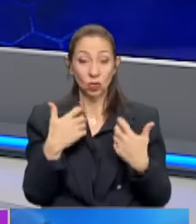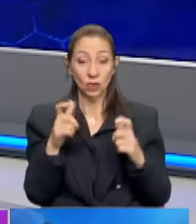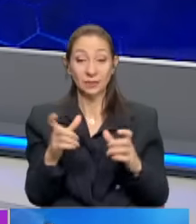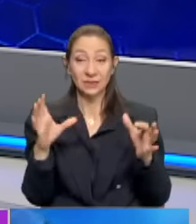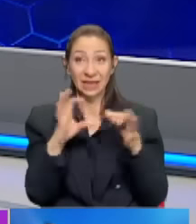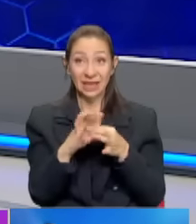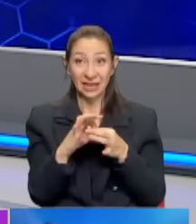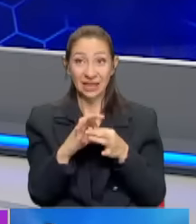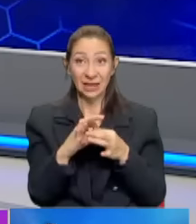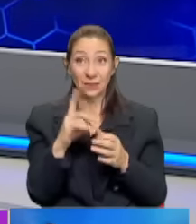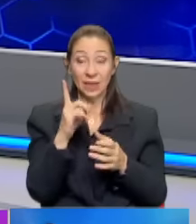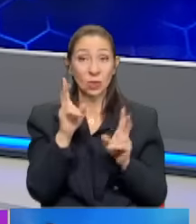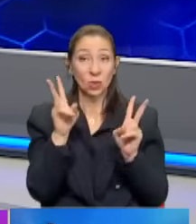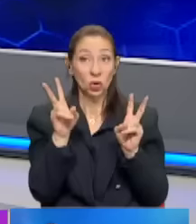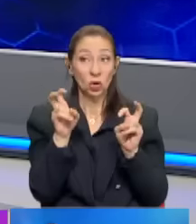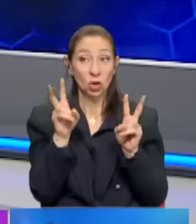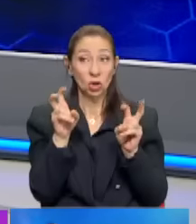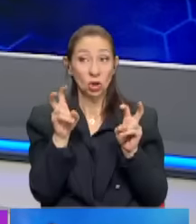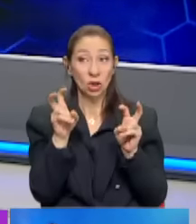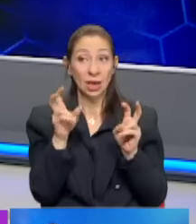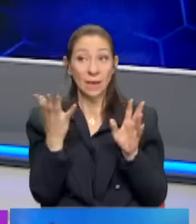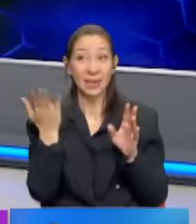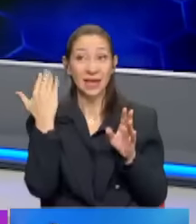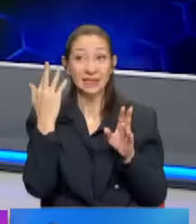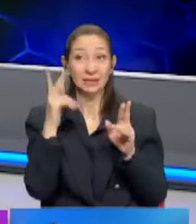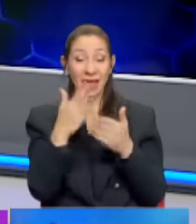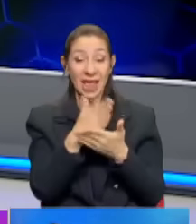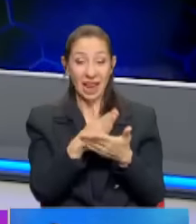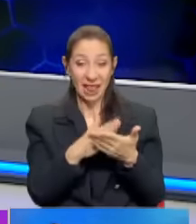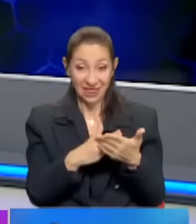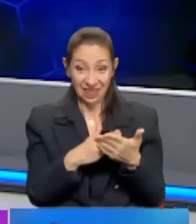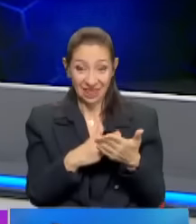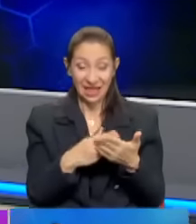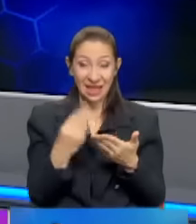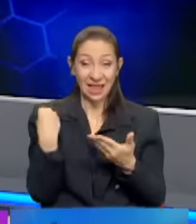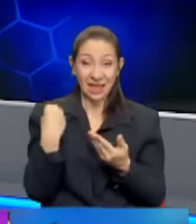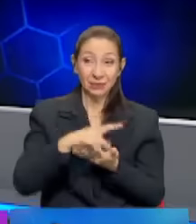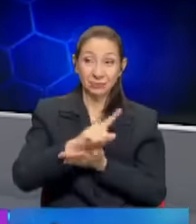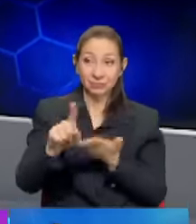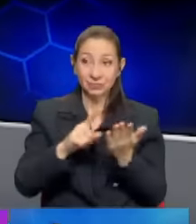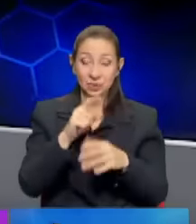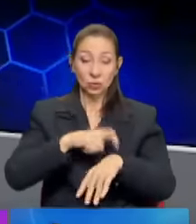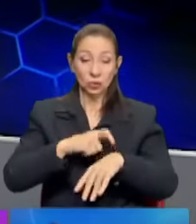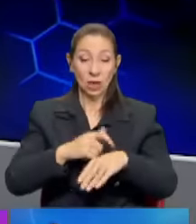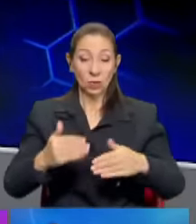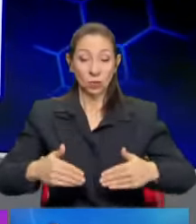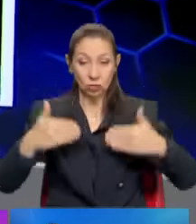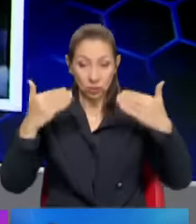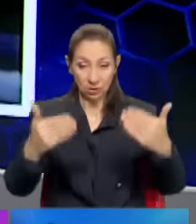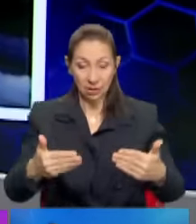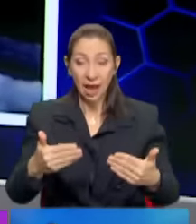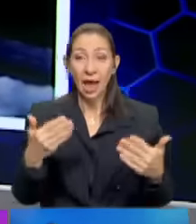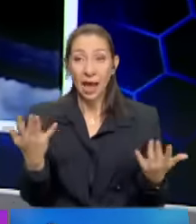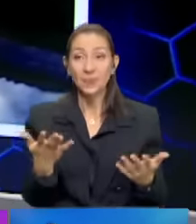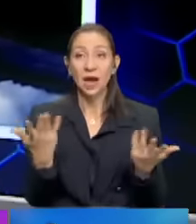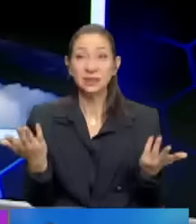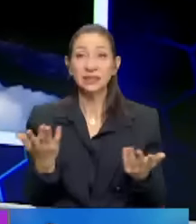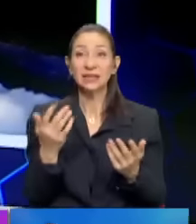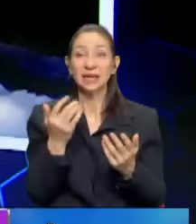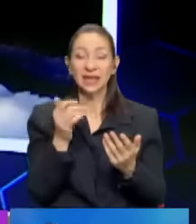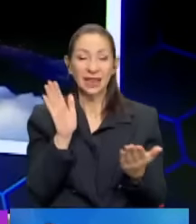de ilgilendiren bir konu hem eski tip ehliyetlerin yenilemesi için süre uzatımına gidildi hem de artık